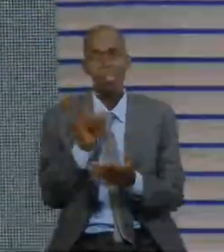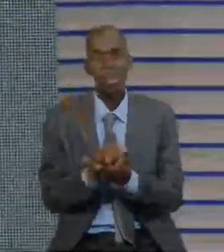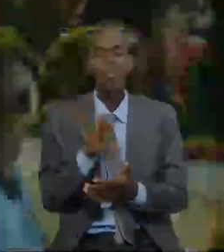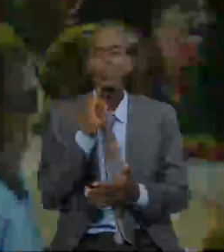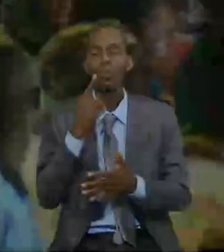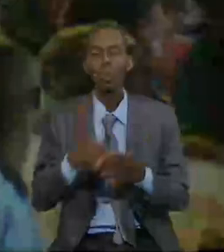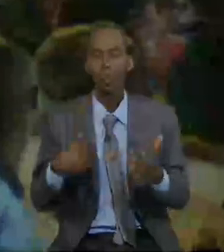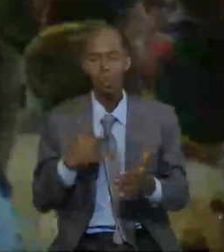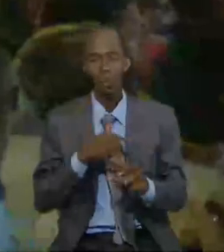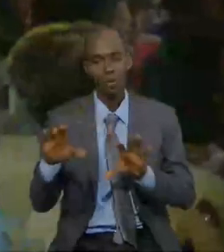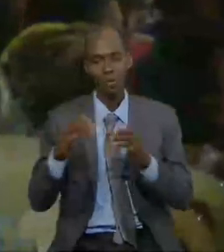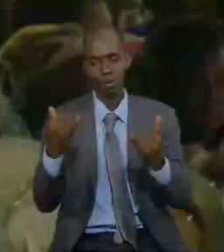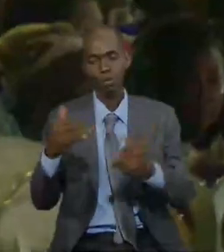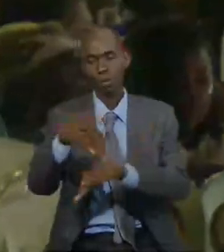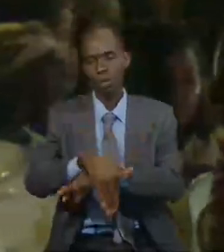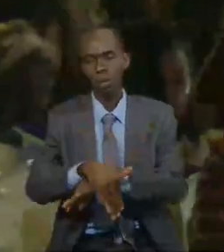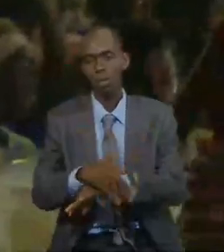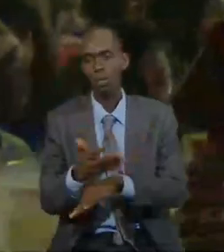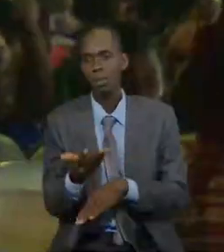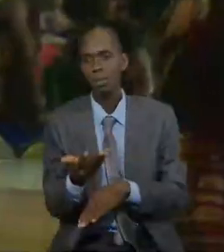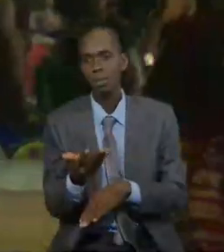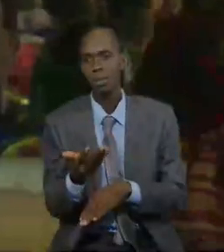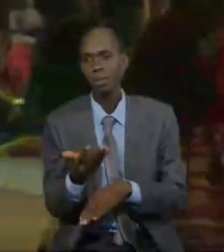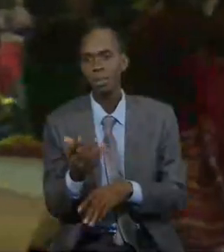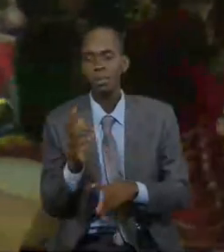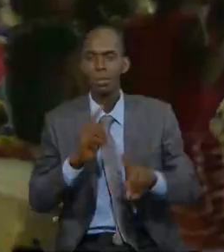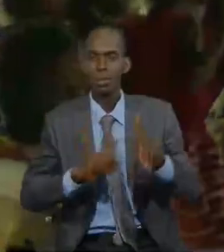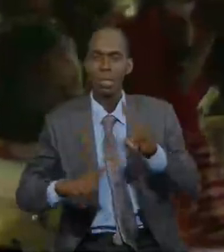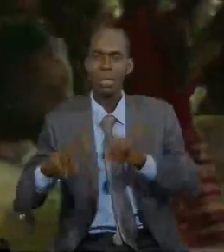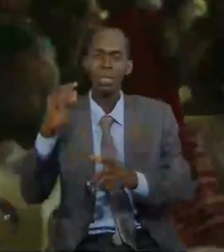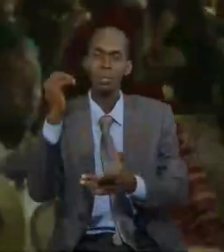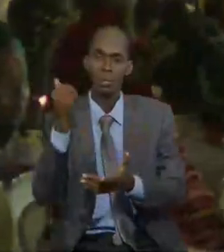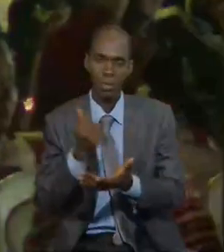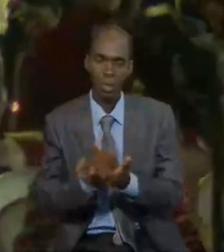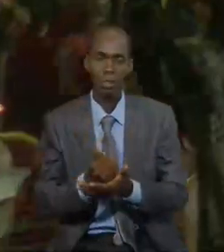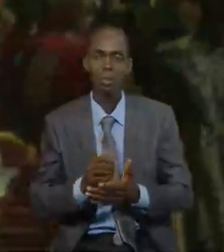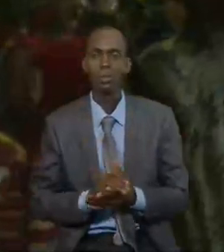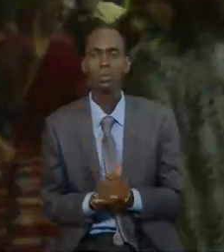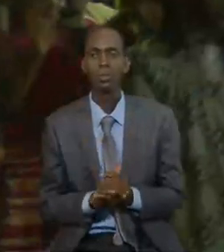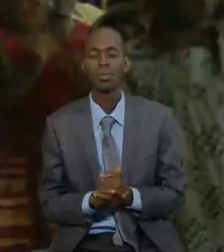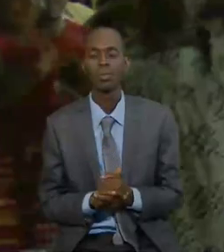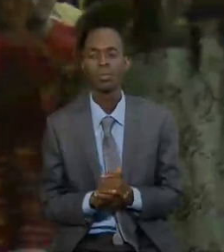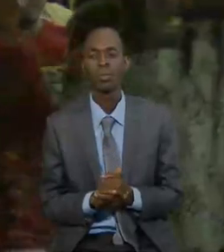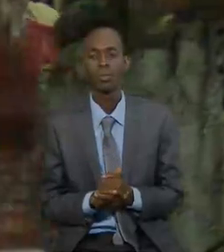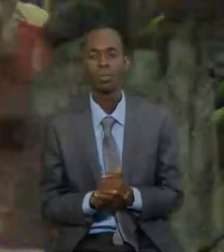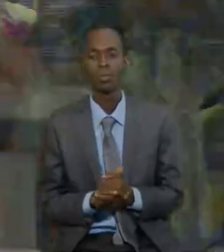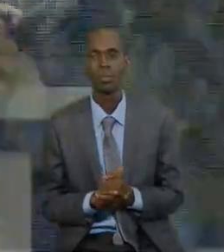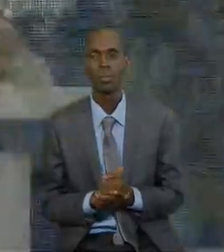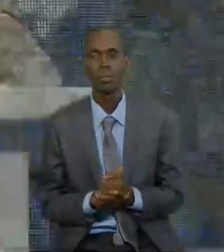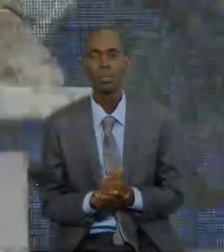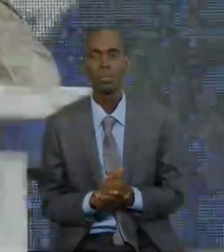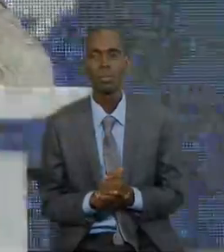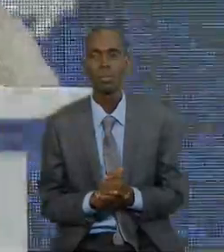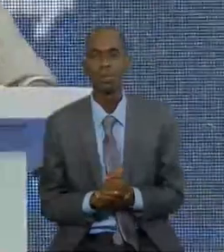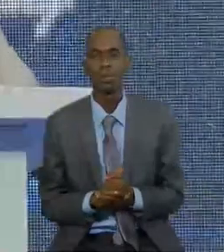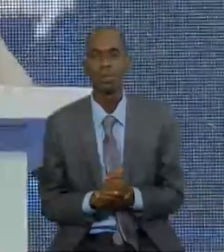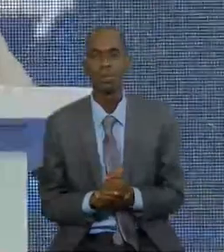pourquoi quand j'ai dit c'est ce que nous allons faire ce soir tu n'as pas dit oui Ahmed je vais reprendre c'est ce que nous allons faire ce